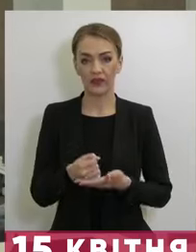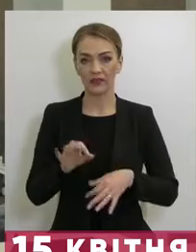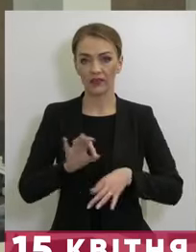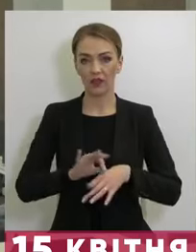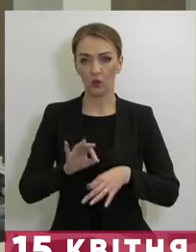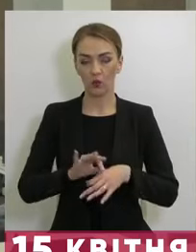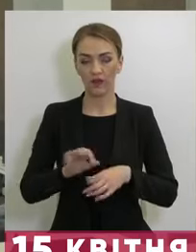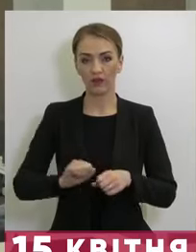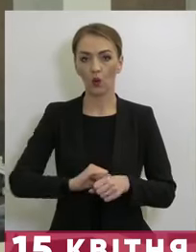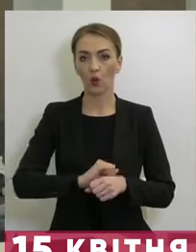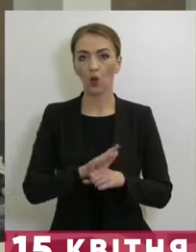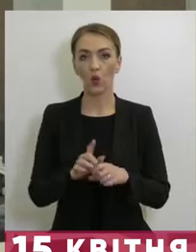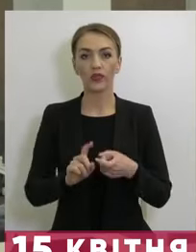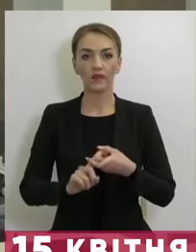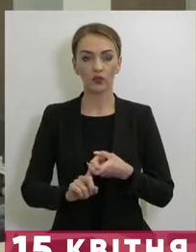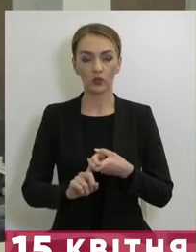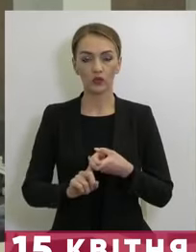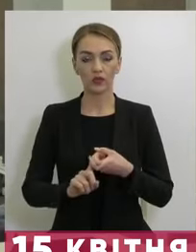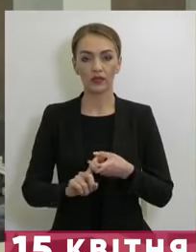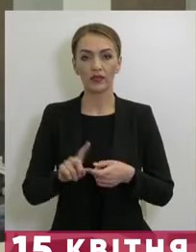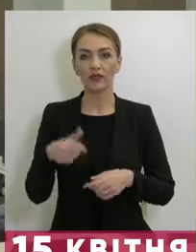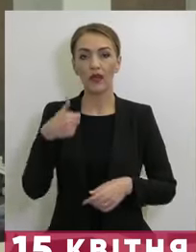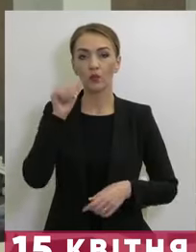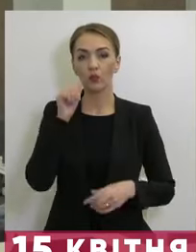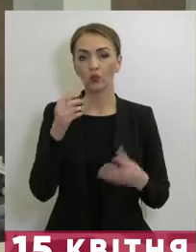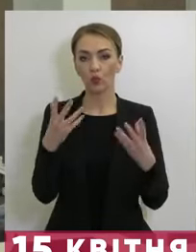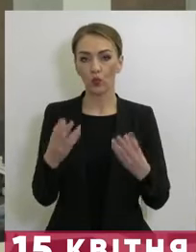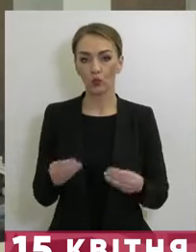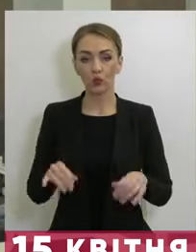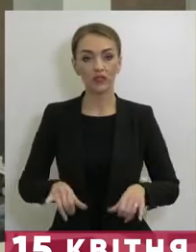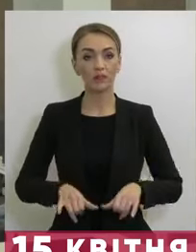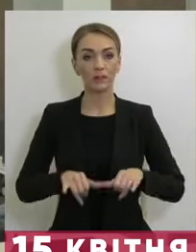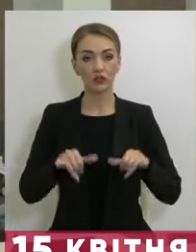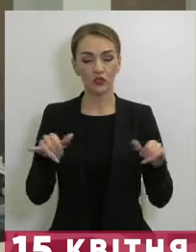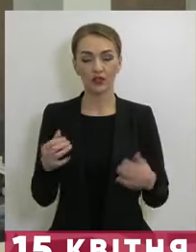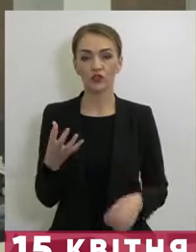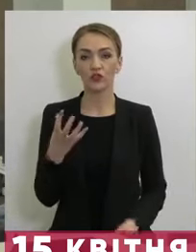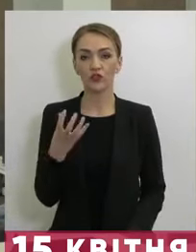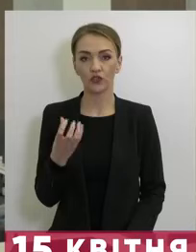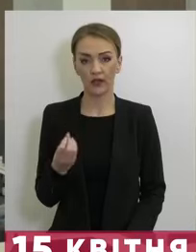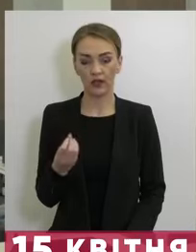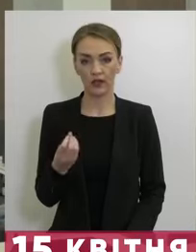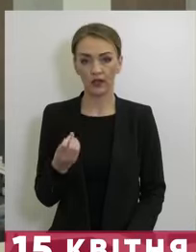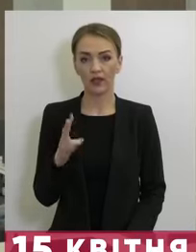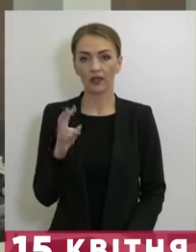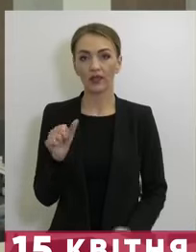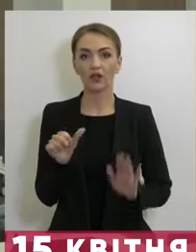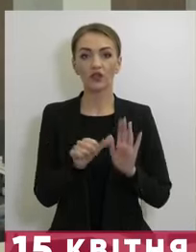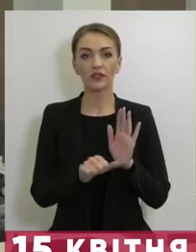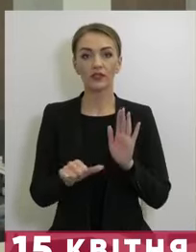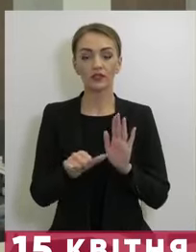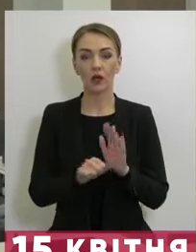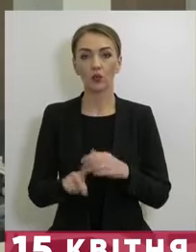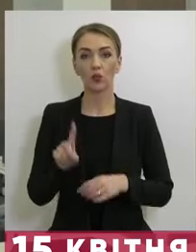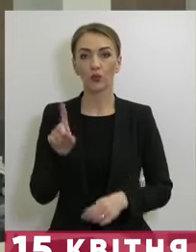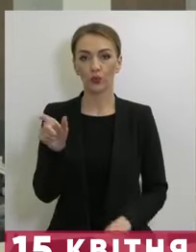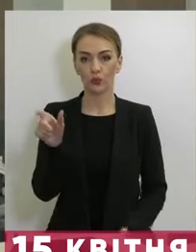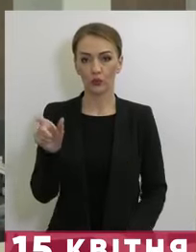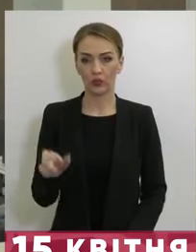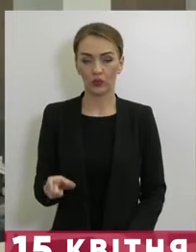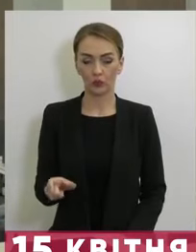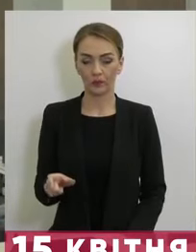на коронавірус, за минулу добу збільшилась ще на 61